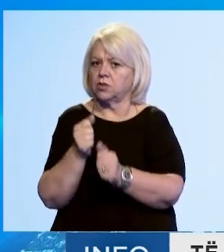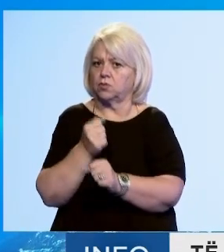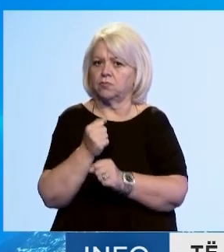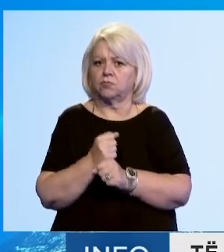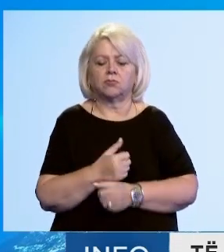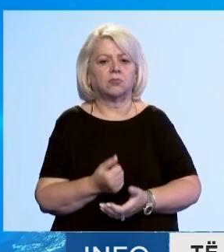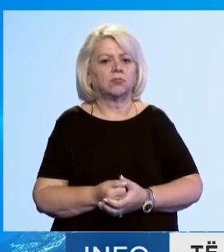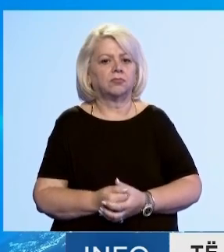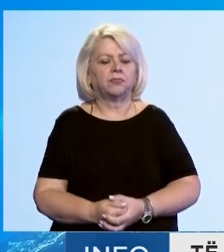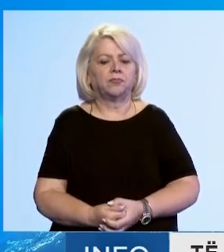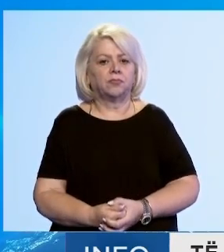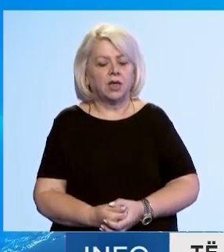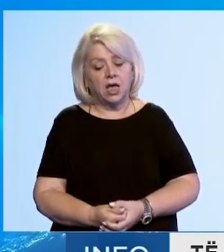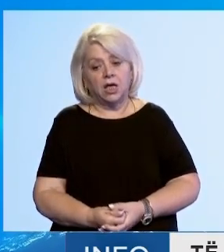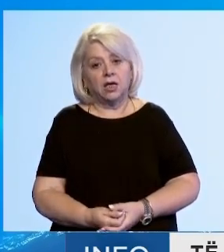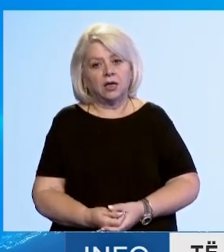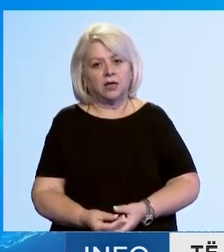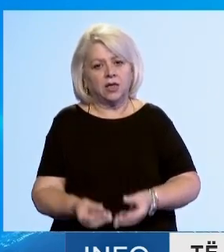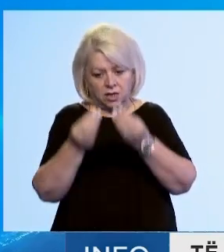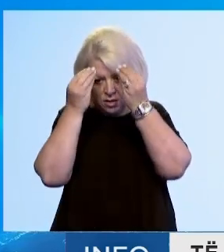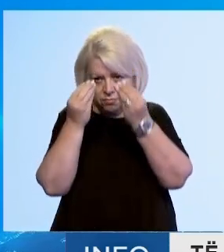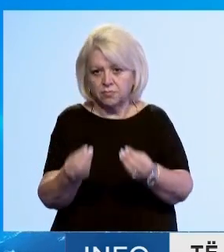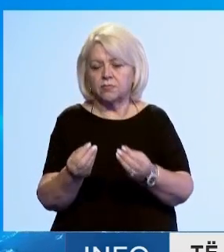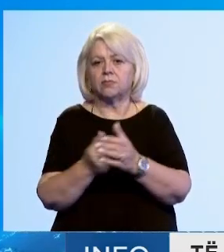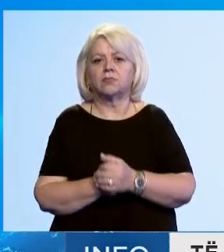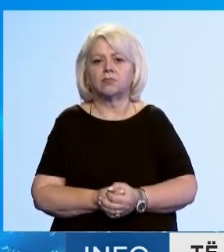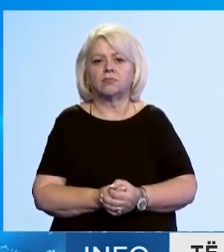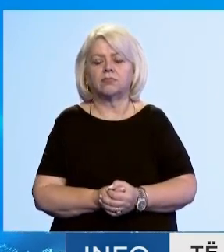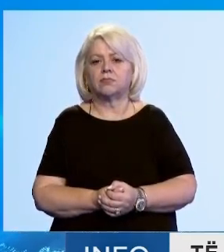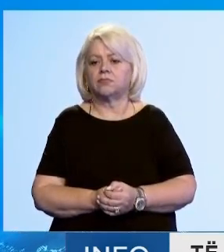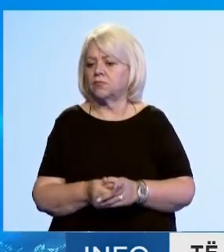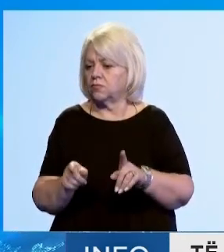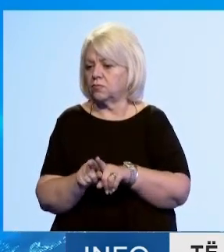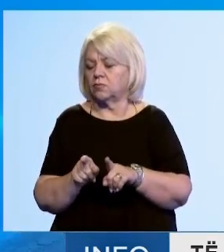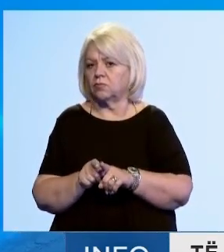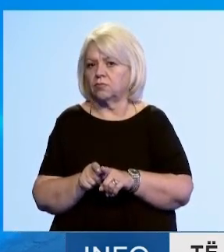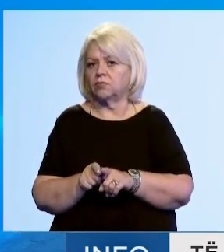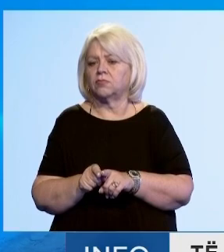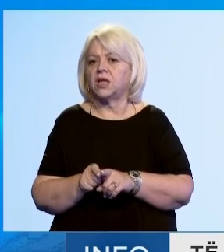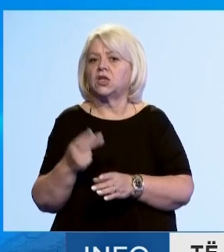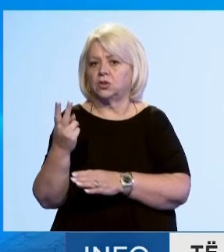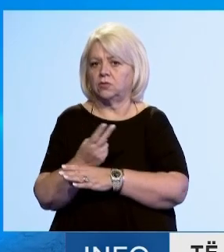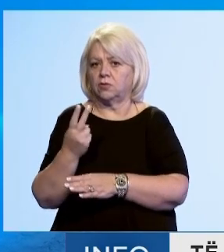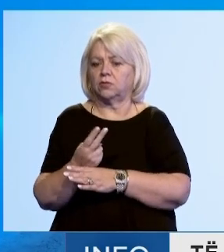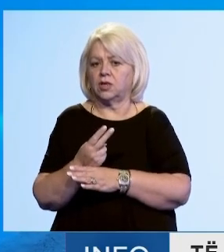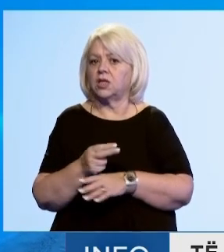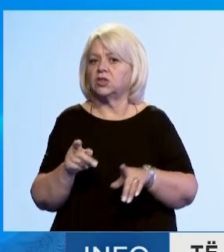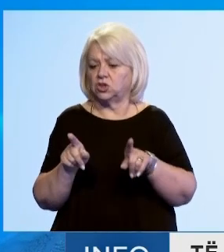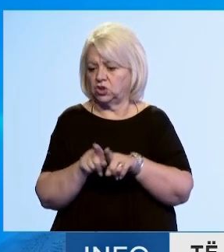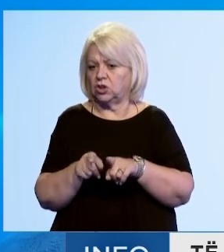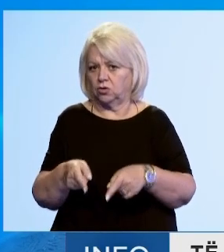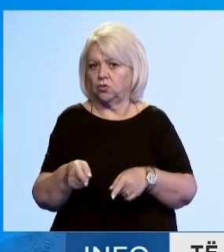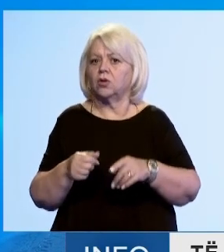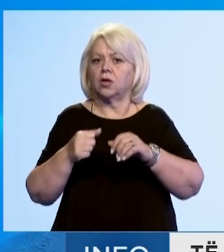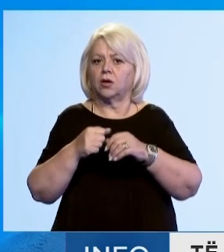njëri tjetrit. Respektimi i marrëdhënieve të dekartësuara nga palët si mes tyre dhe në forumet ndërkombëtare duhet